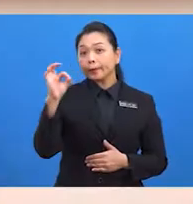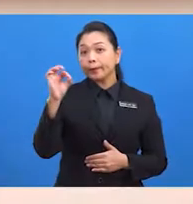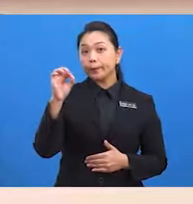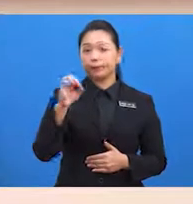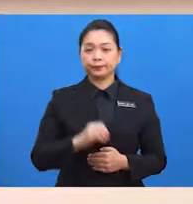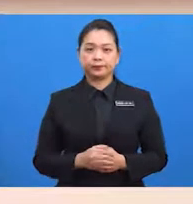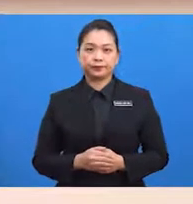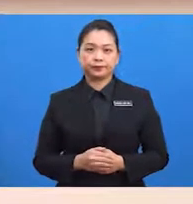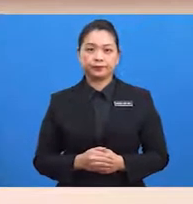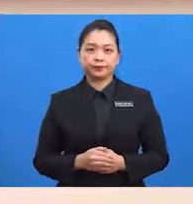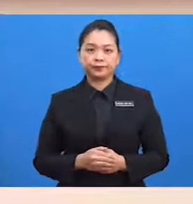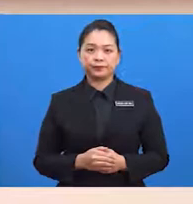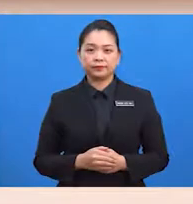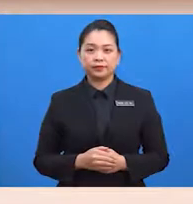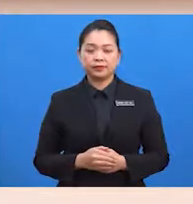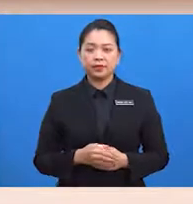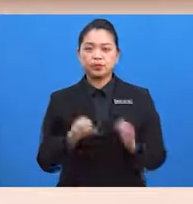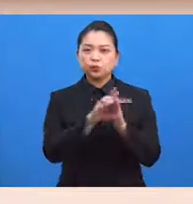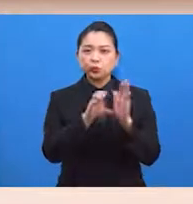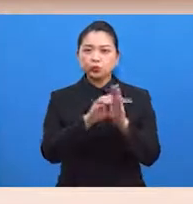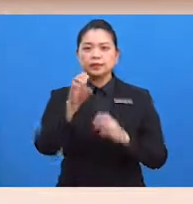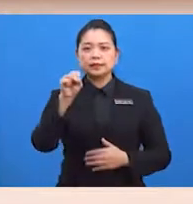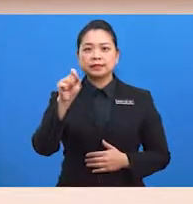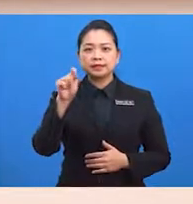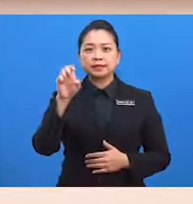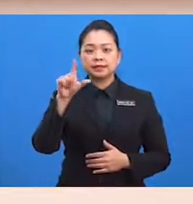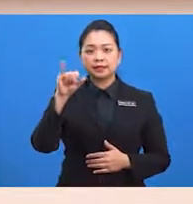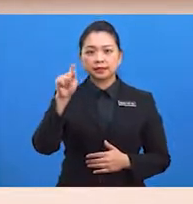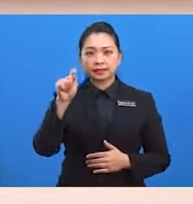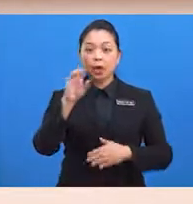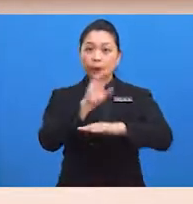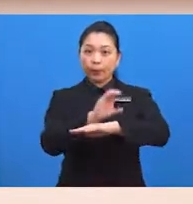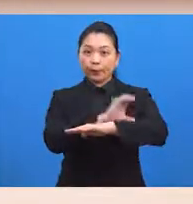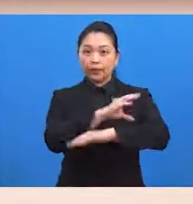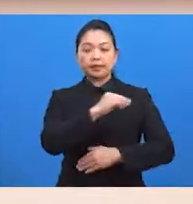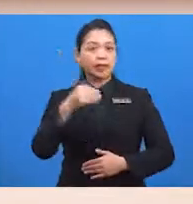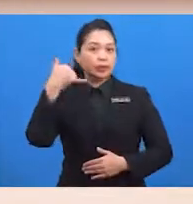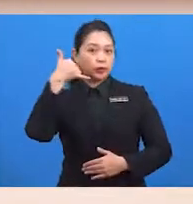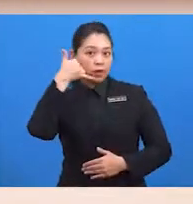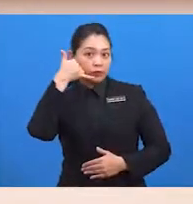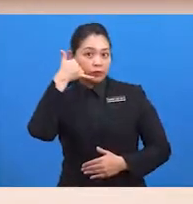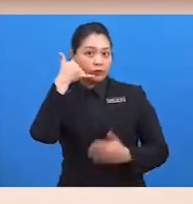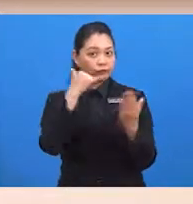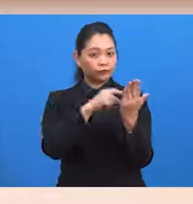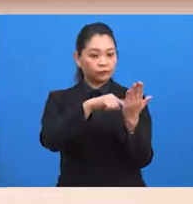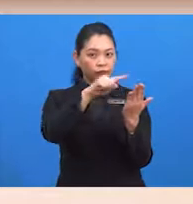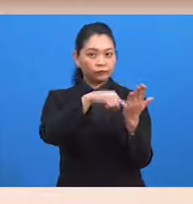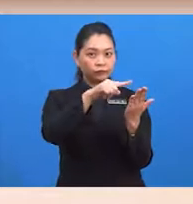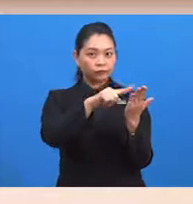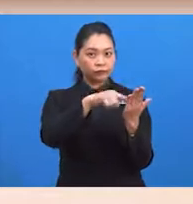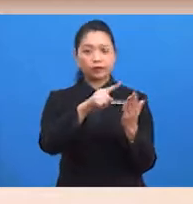rekaan canggih seperti satelit kopi the dan tadi font script sentuh serta